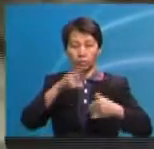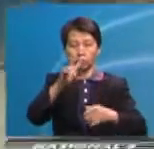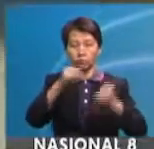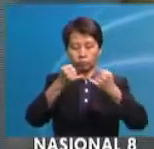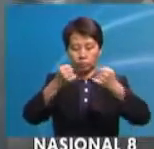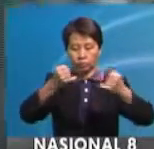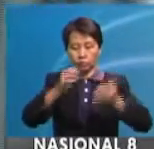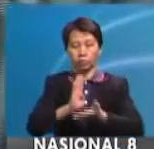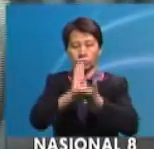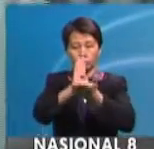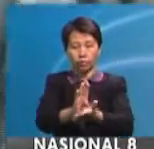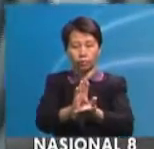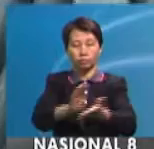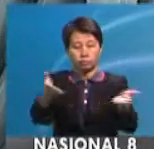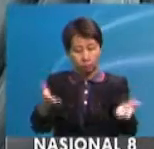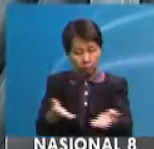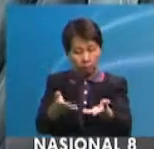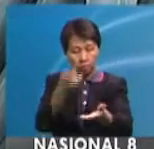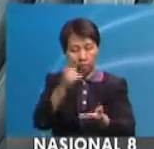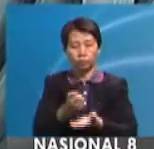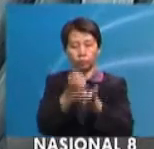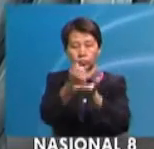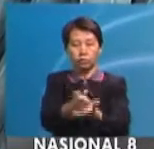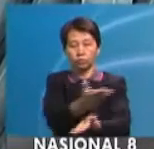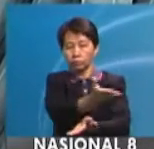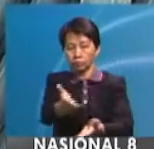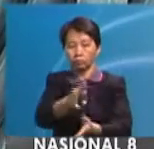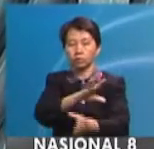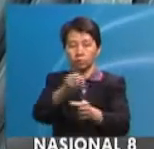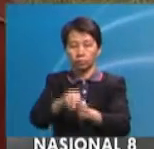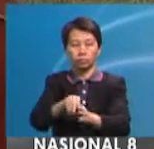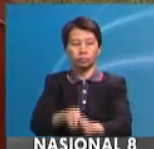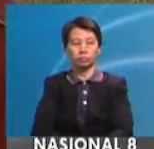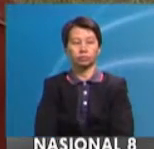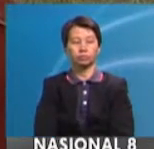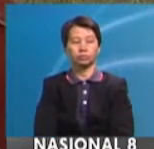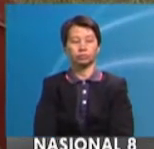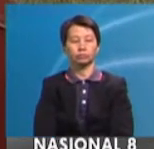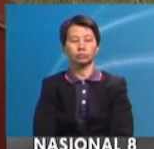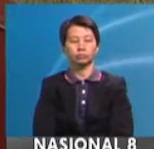jenis Bentuk bantuan diperkenal untuk membantu Usahawan terlibat